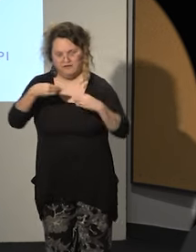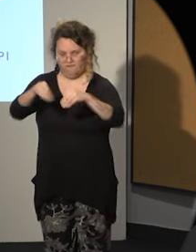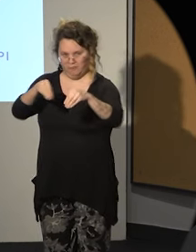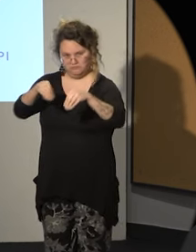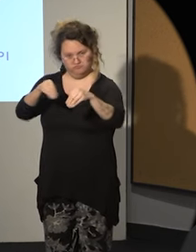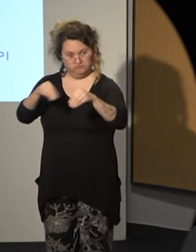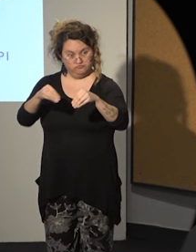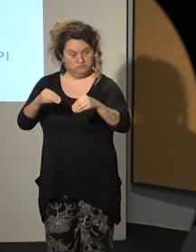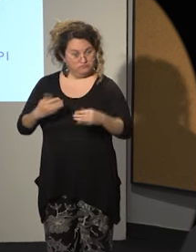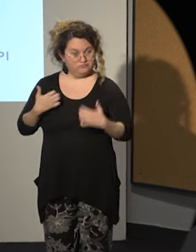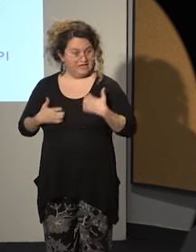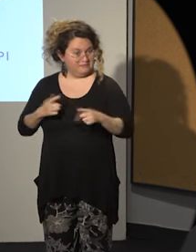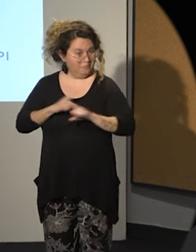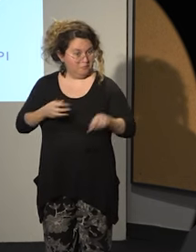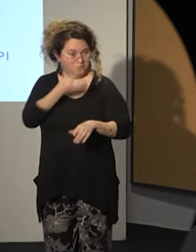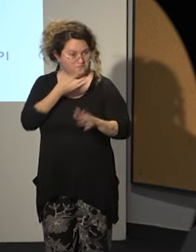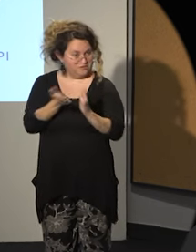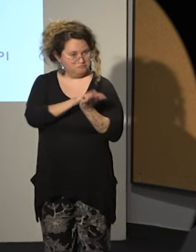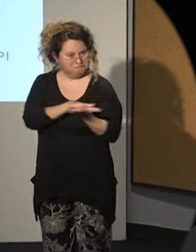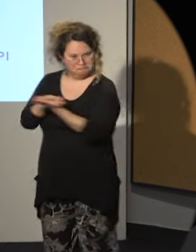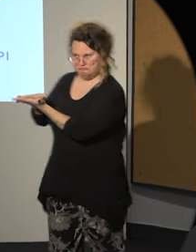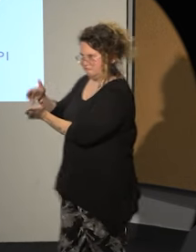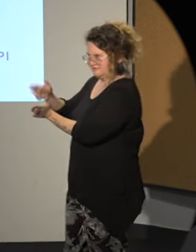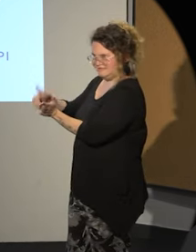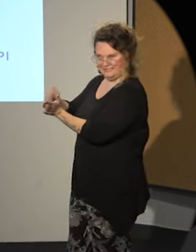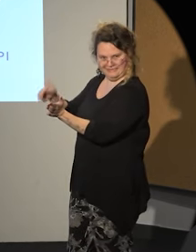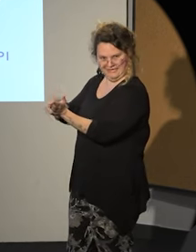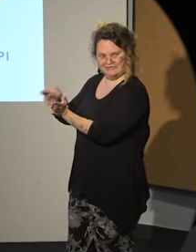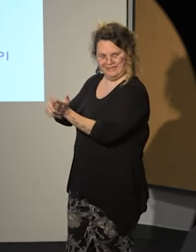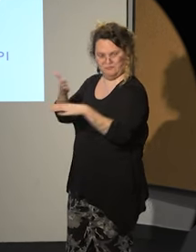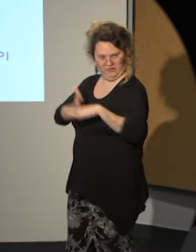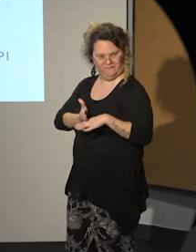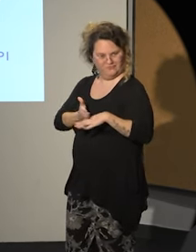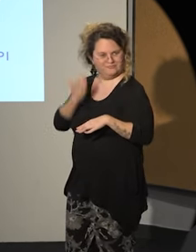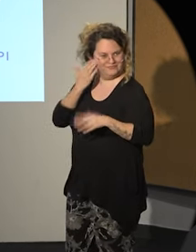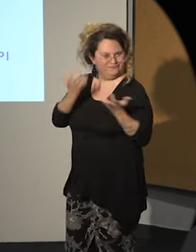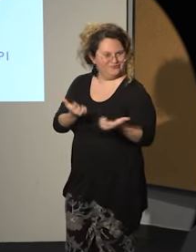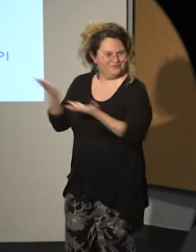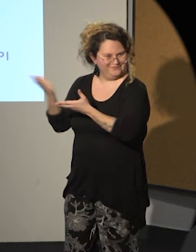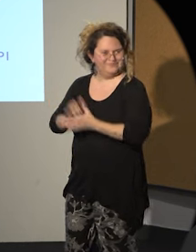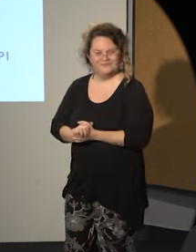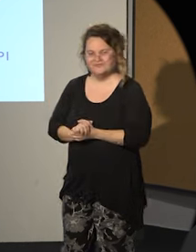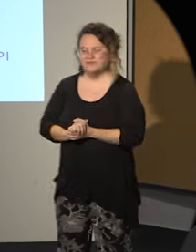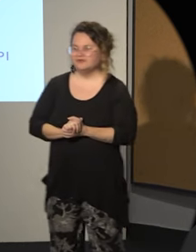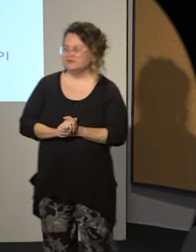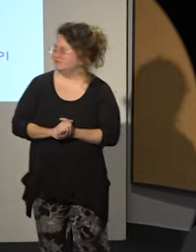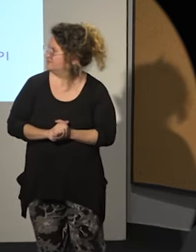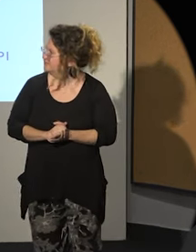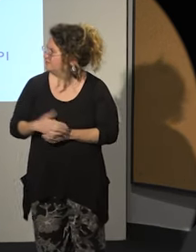l'acheter pour le faire dédicacer, par exemple. Hein, il y aura un temps de dédicace si vous le souhaitez. J'ai oublié de saluer aussi un public